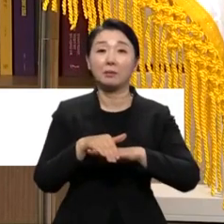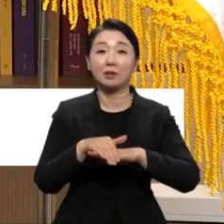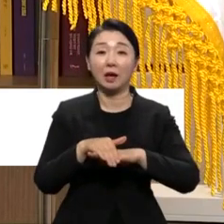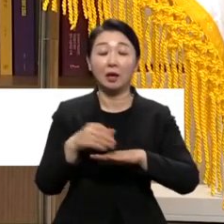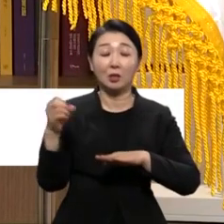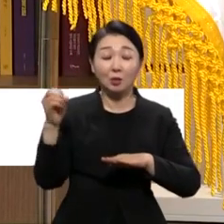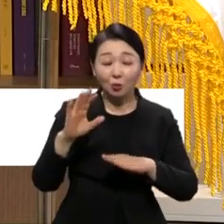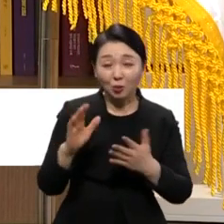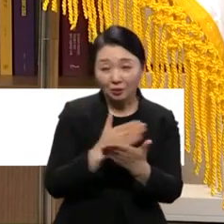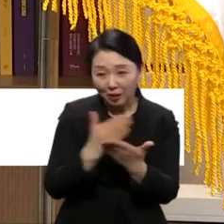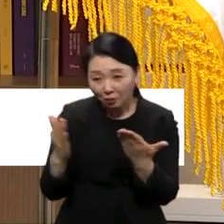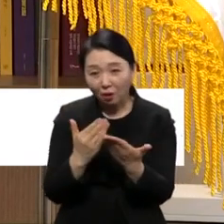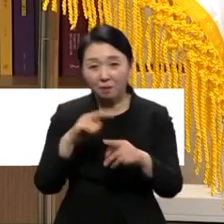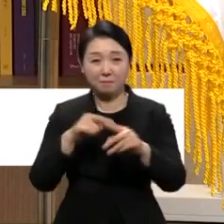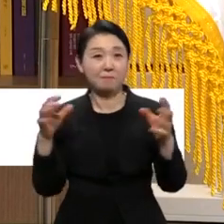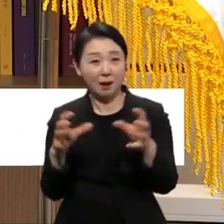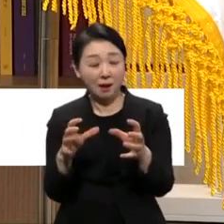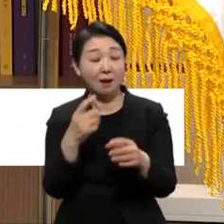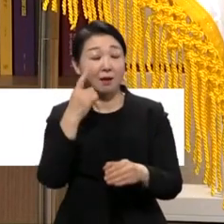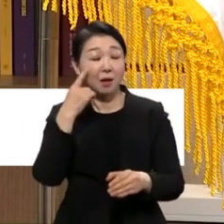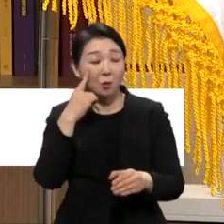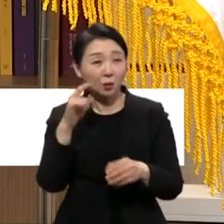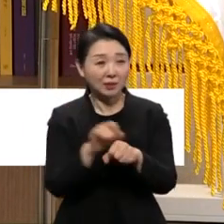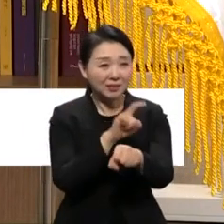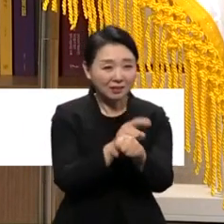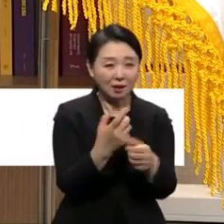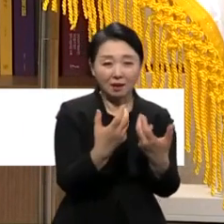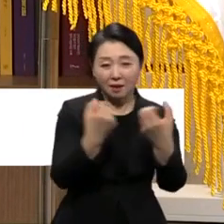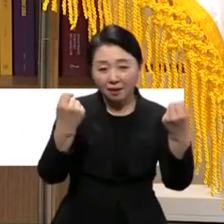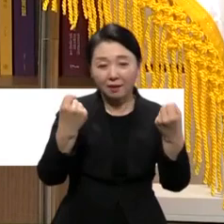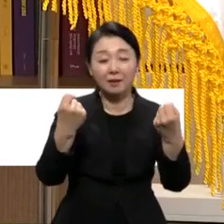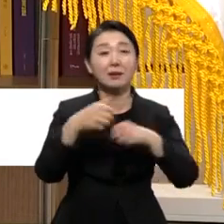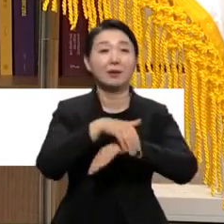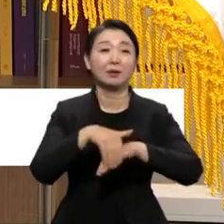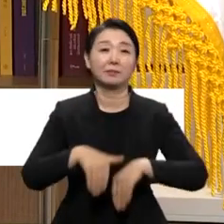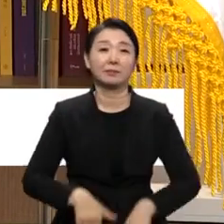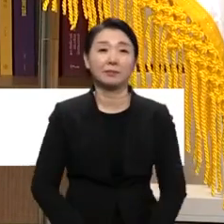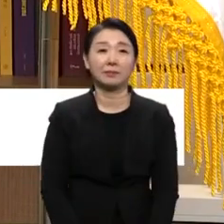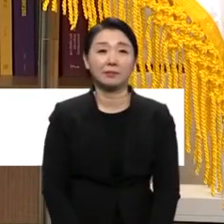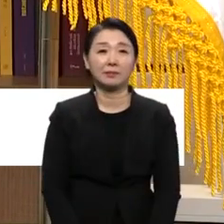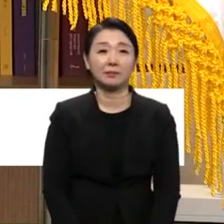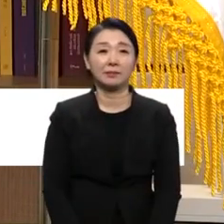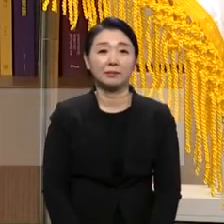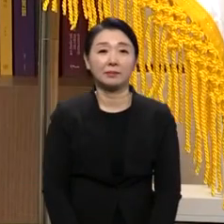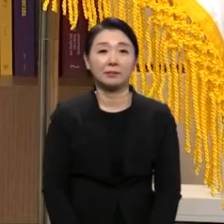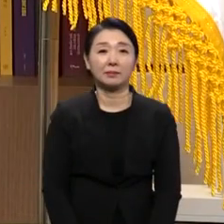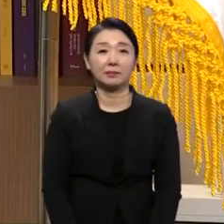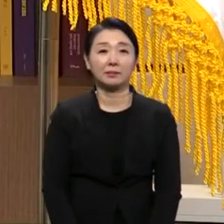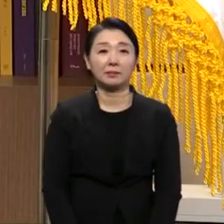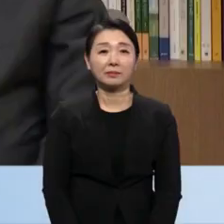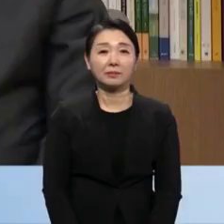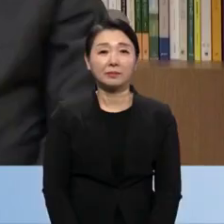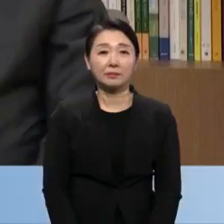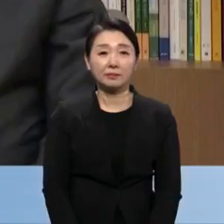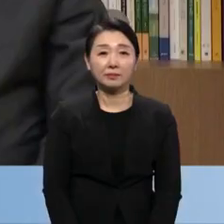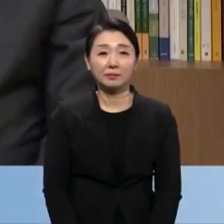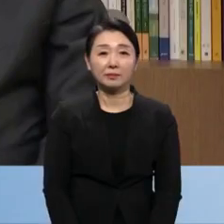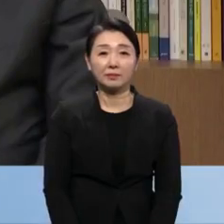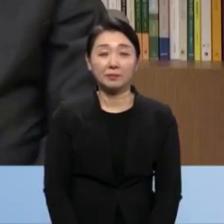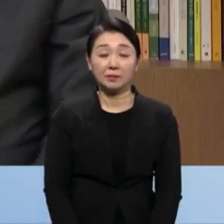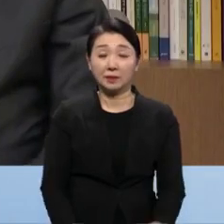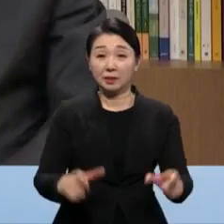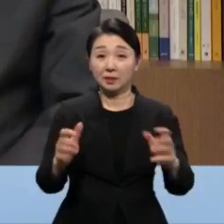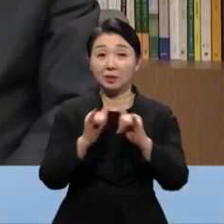분업도 하고 또 협업도 하고 또 특성화도 해내는 그런 전략을 취하고 있습니다. 네, 당연히